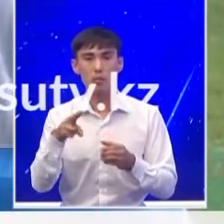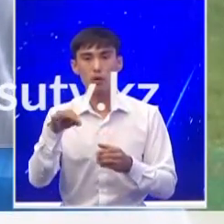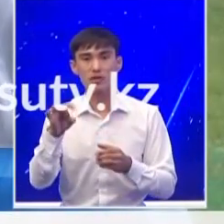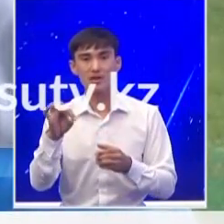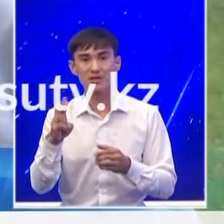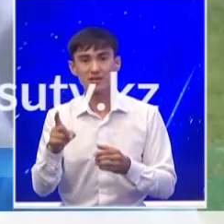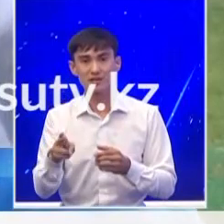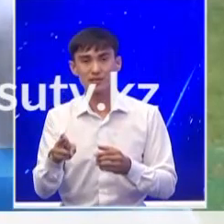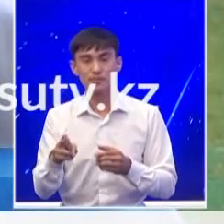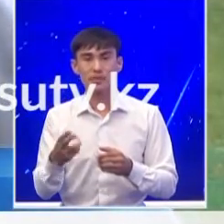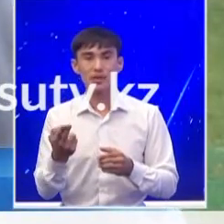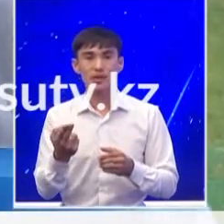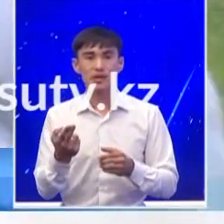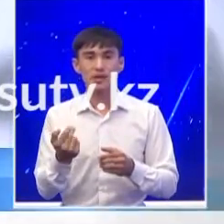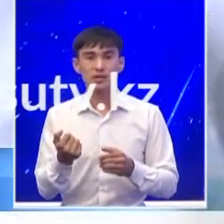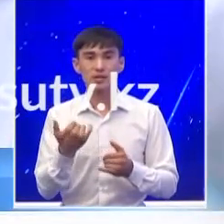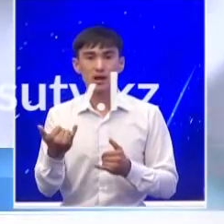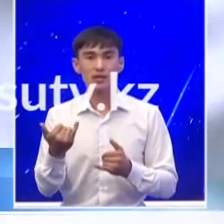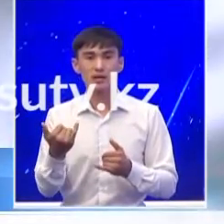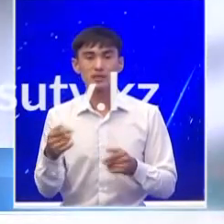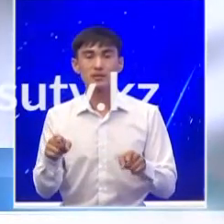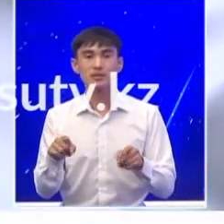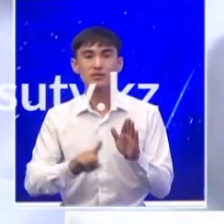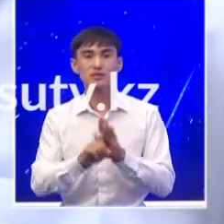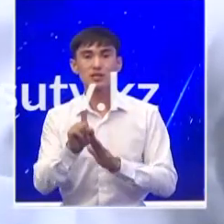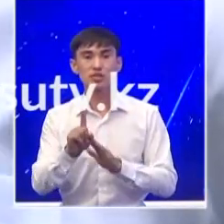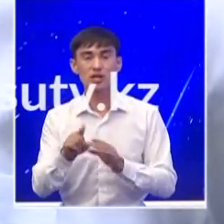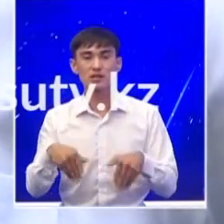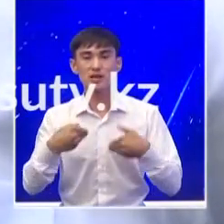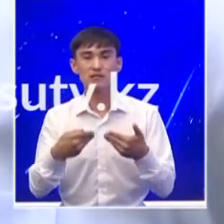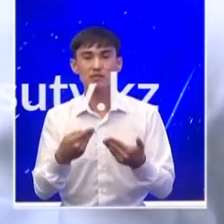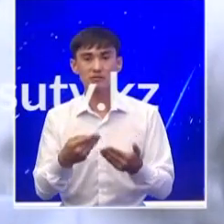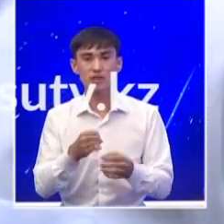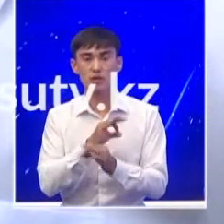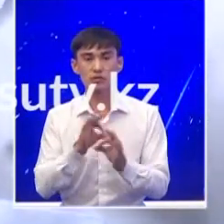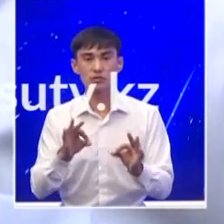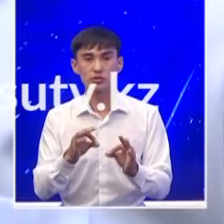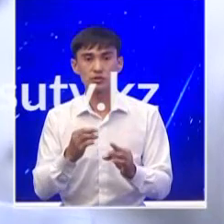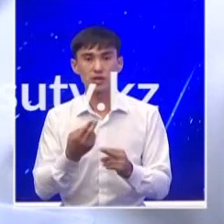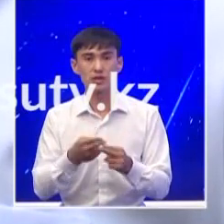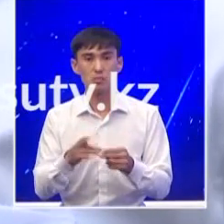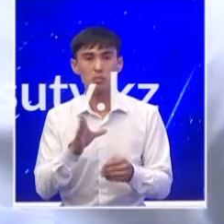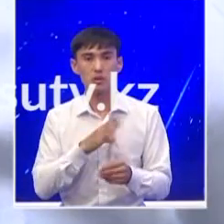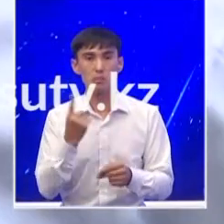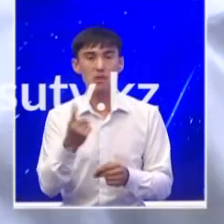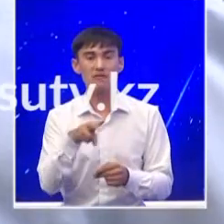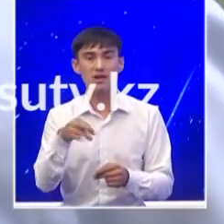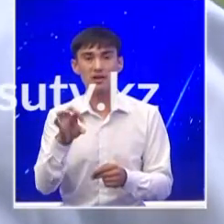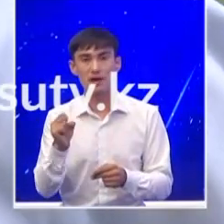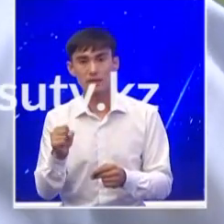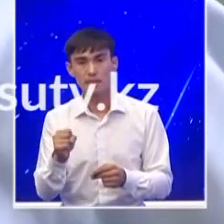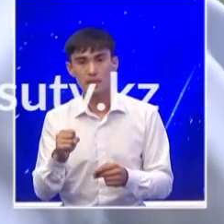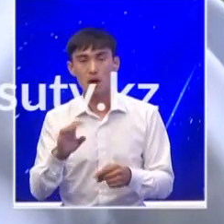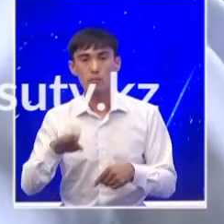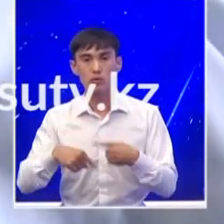политехник, и конечно, она с самого начала заявила себя очень неплохо. Ну, правда, это была команда первой лиги. Потом у